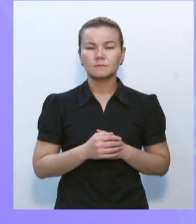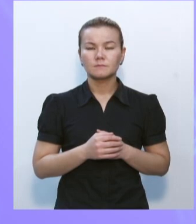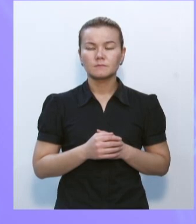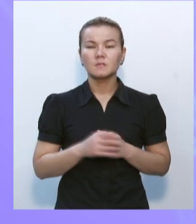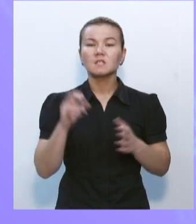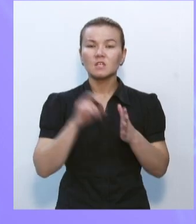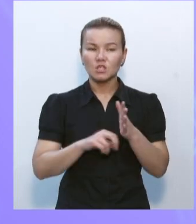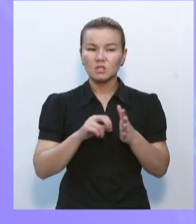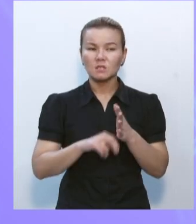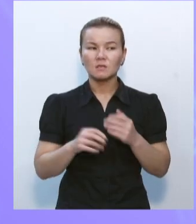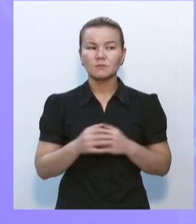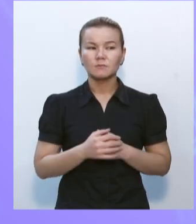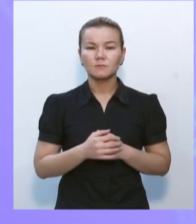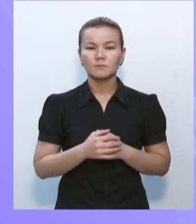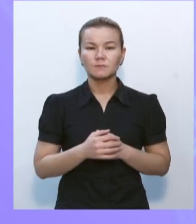Текшергиле.